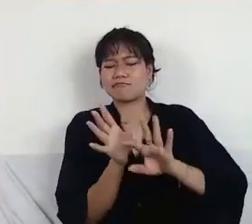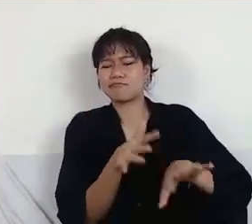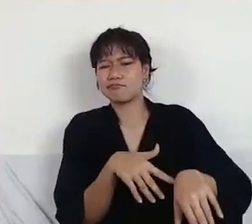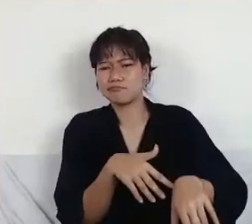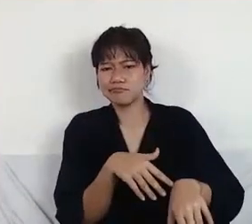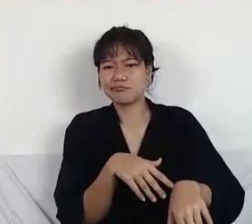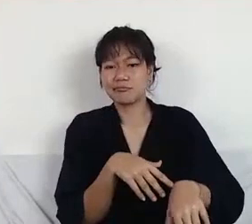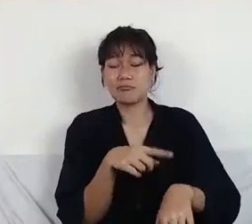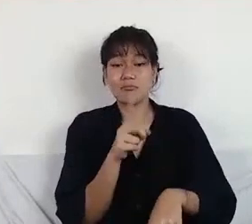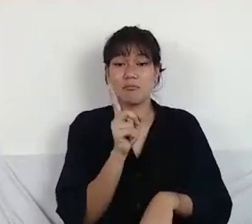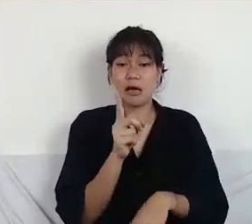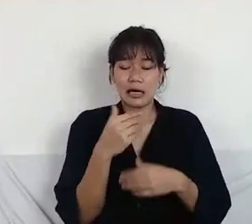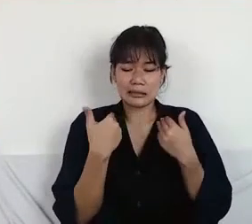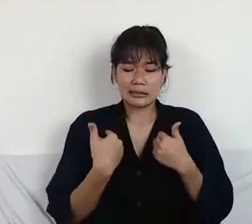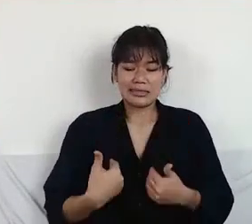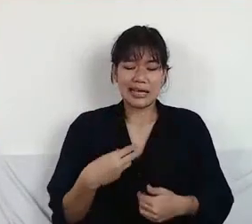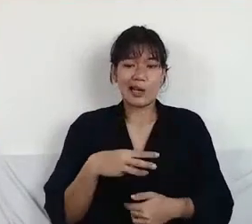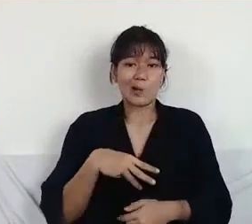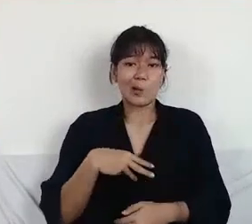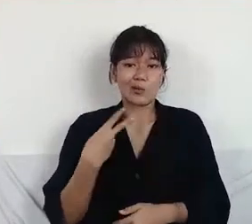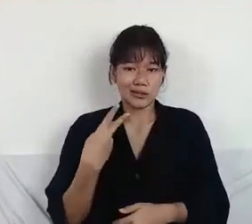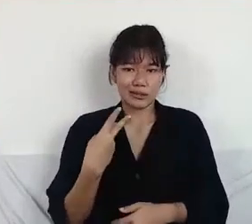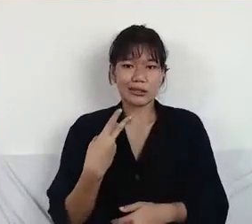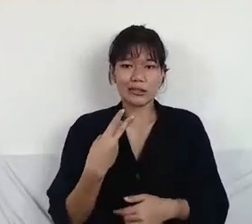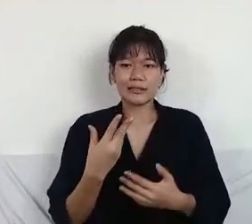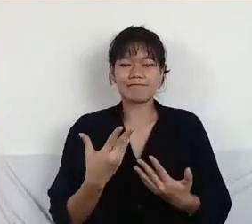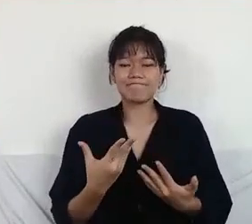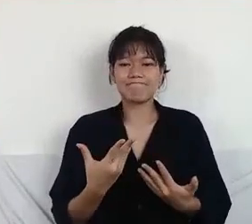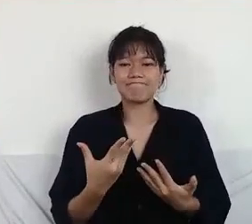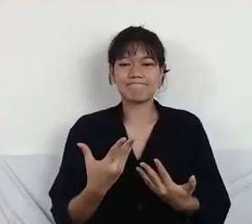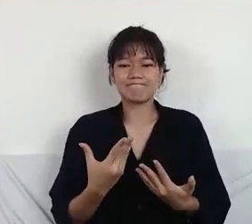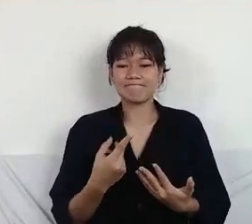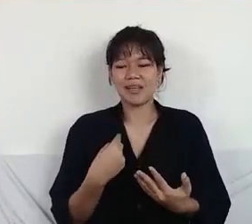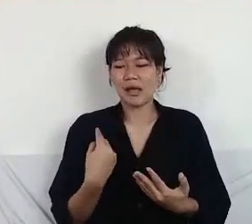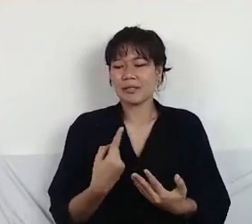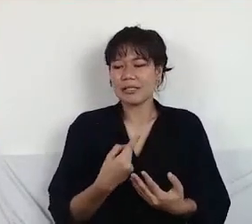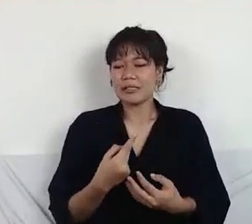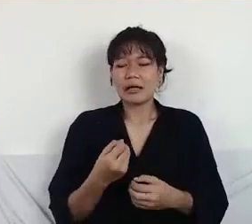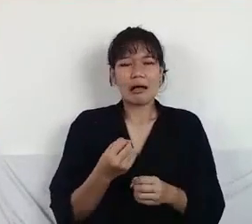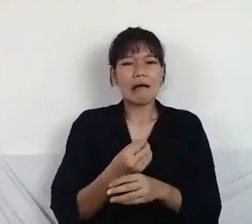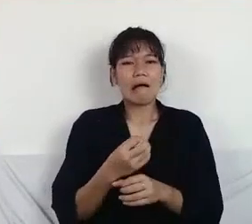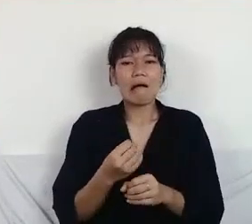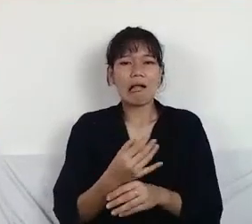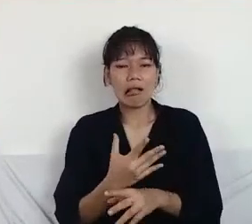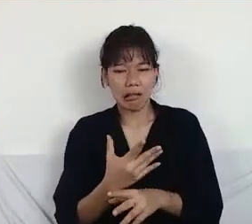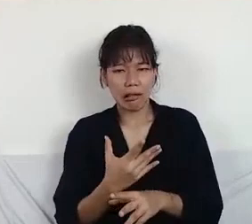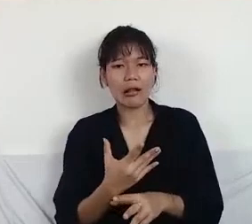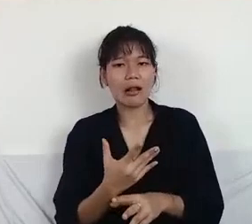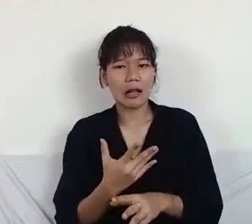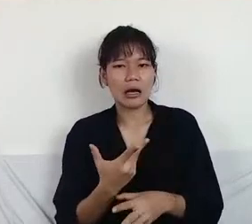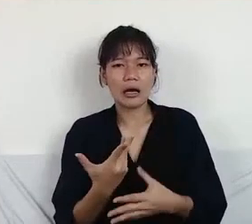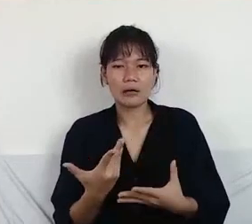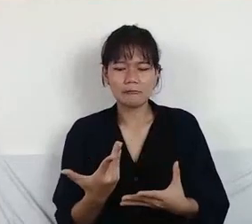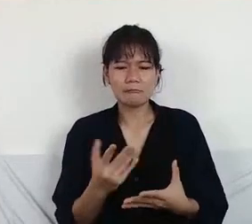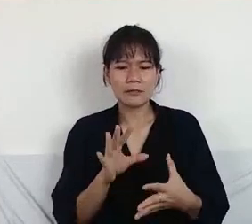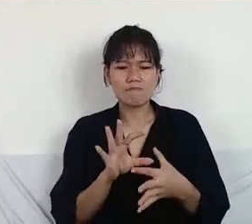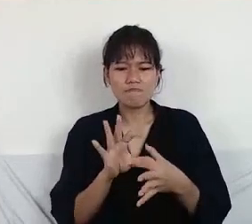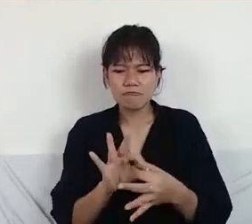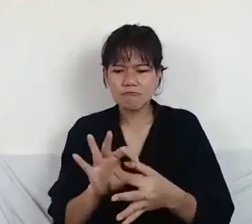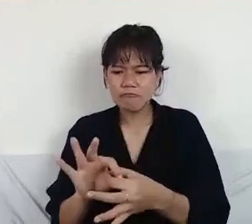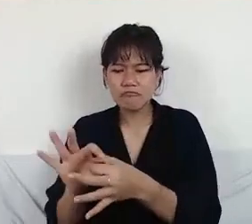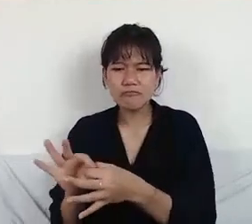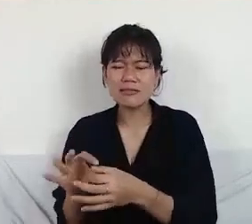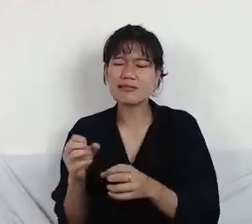Bahkan karena keegoisan diri telah menjadikan kami gagal untuk menjalani kerjasama yang baik